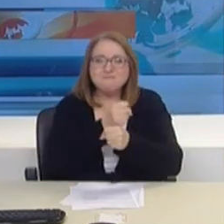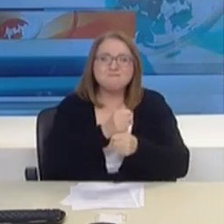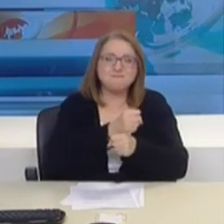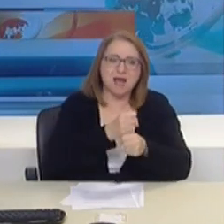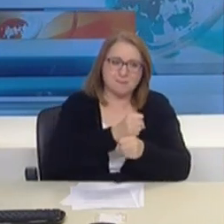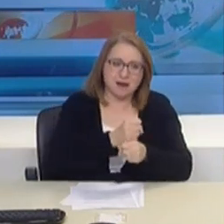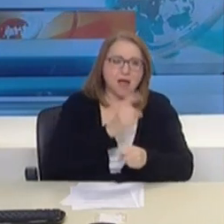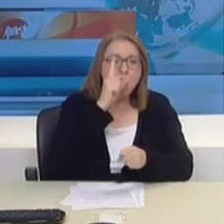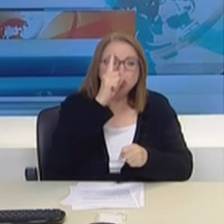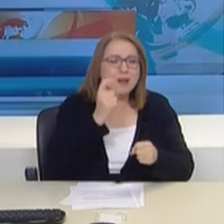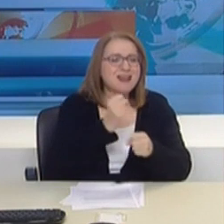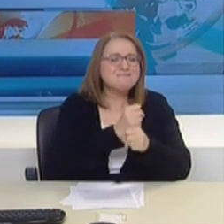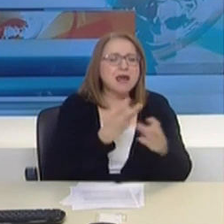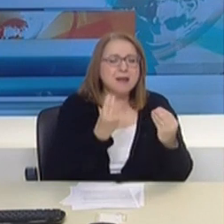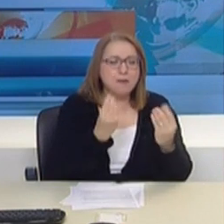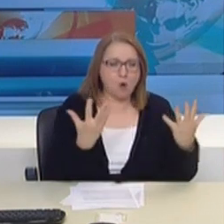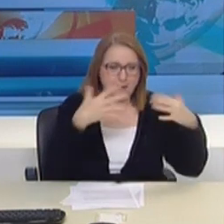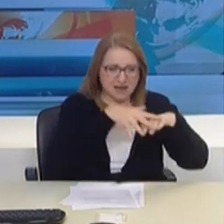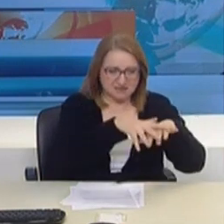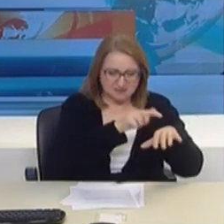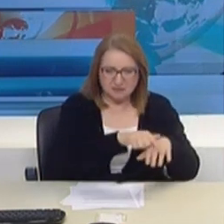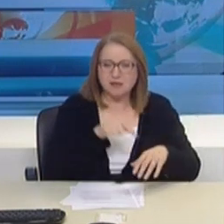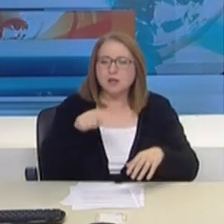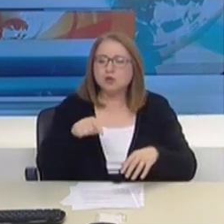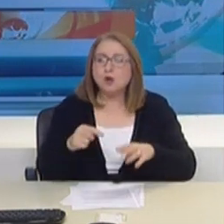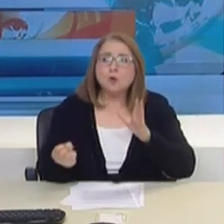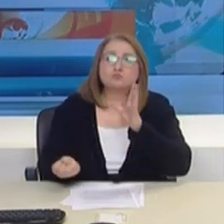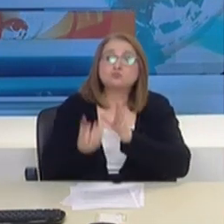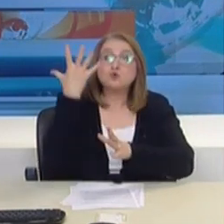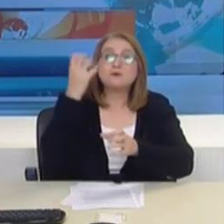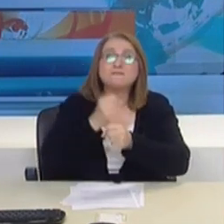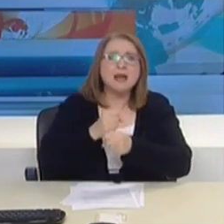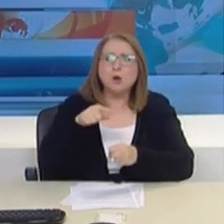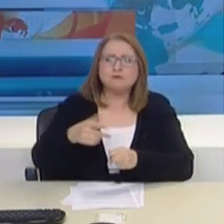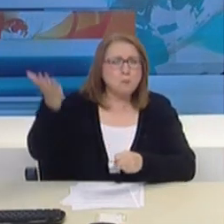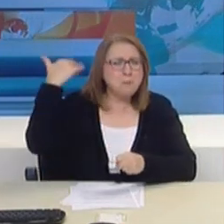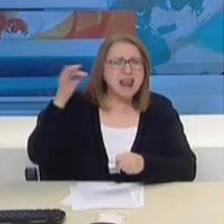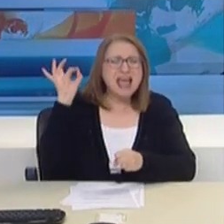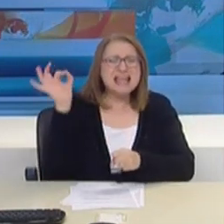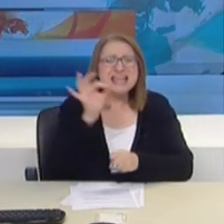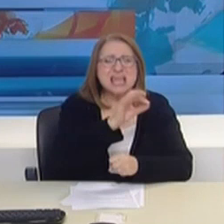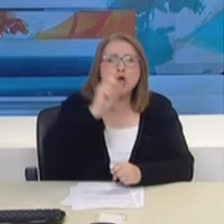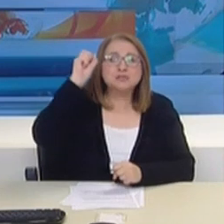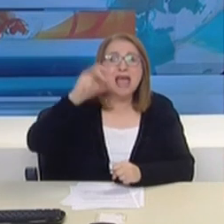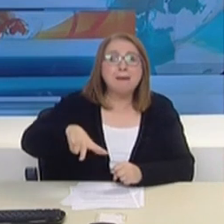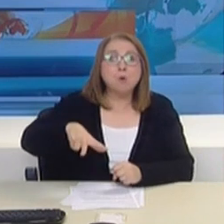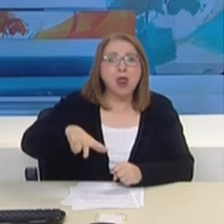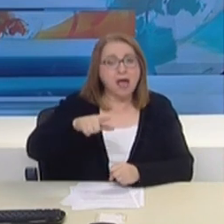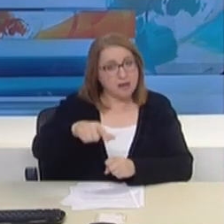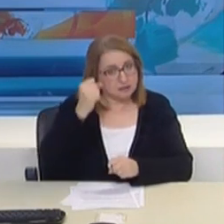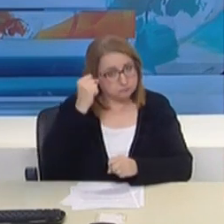συνδυασμός φαρμάκων. Το ένα περιλαμβάνει ένα νέο φάρμακο το οποίο έχει χρησιμοποιηθεί στον έμπολα και θεωρείται ελπίδα για αυτό τον ιό.